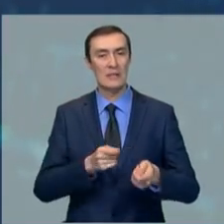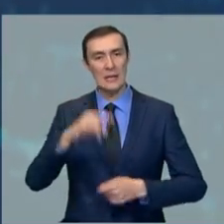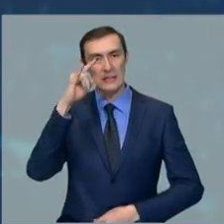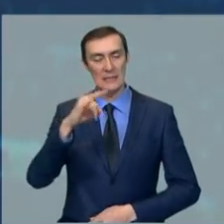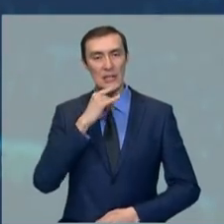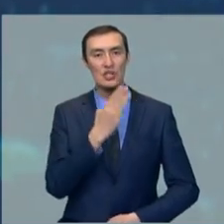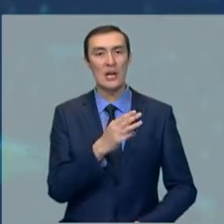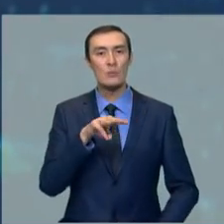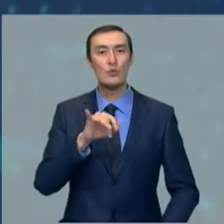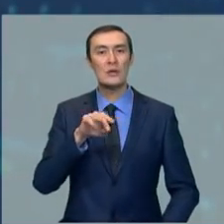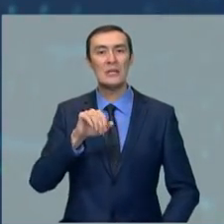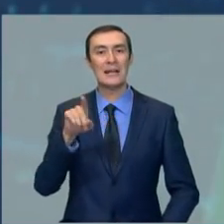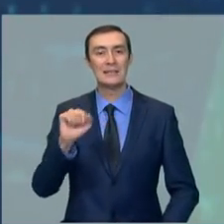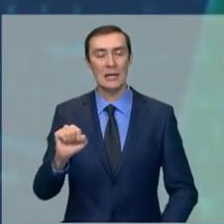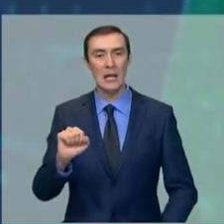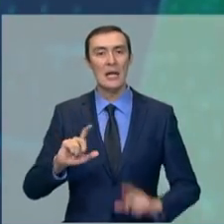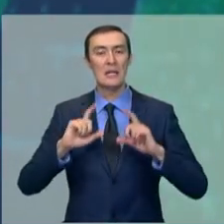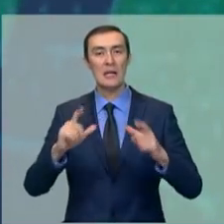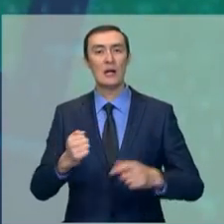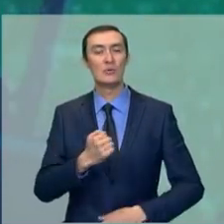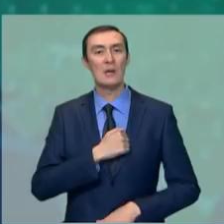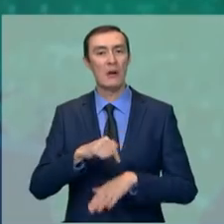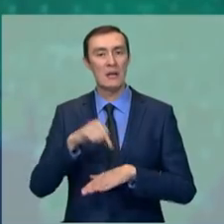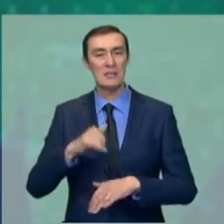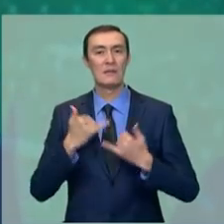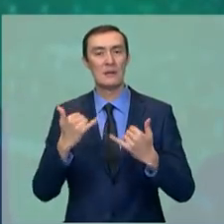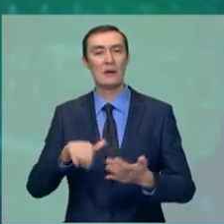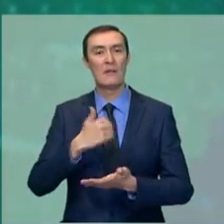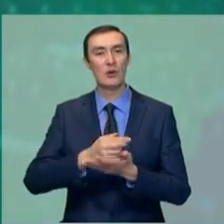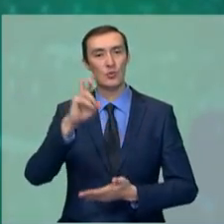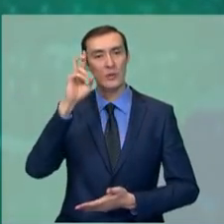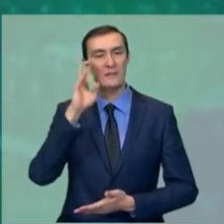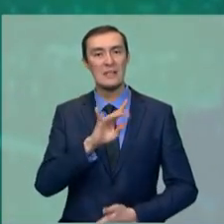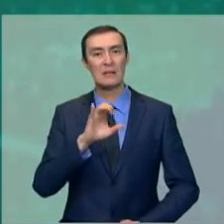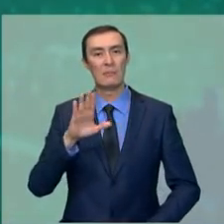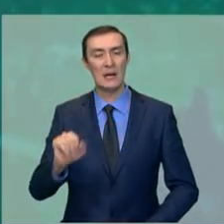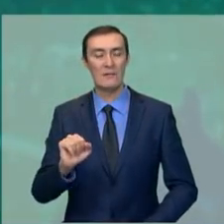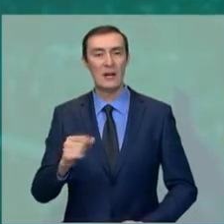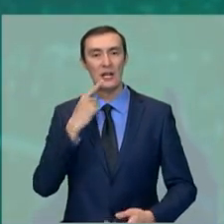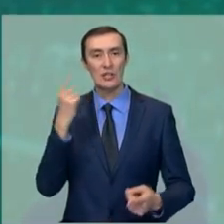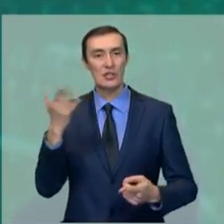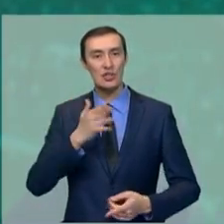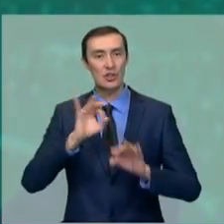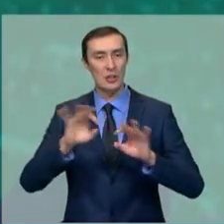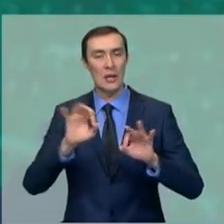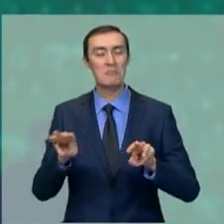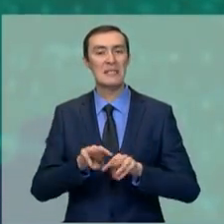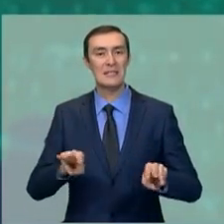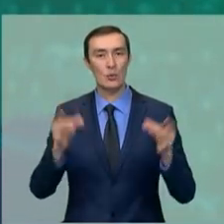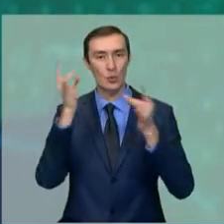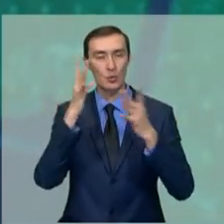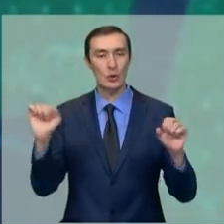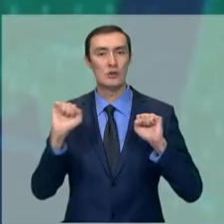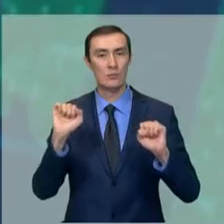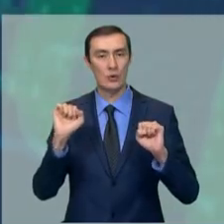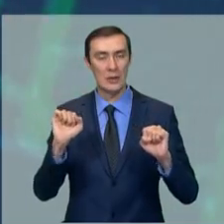Казахстана Шерханом Муртазой. Телеграмму соболезнования президента Казахстана Нурсултана Назарбаева зачитал министр культуры